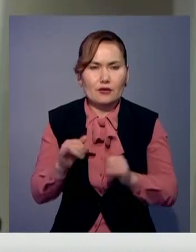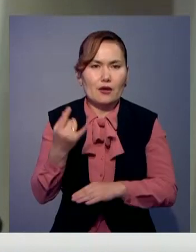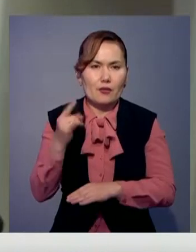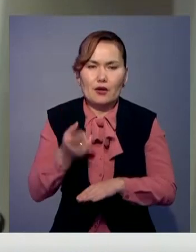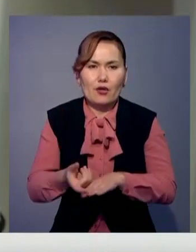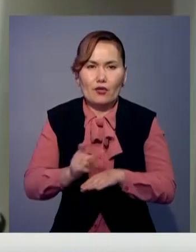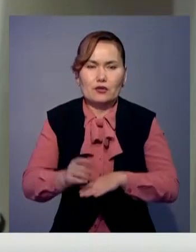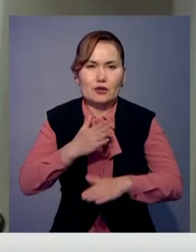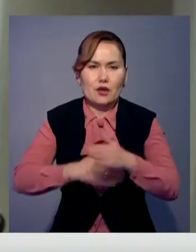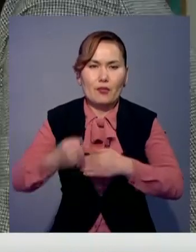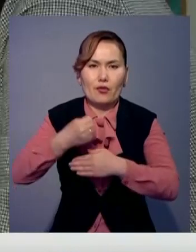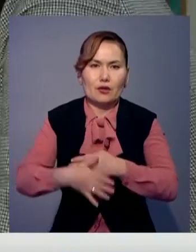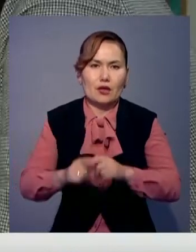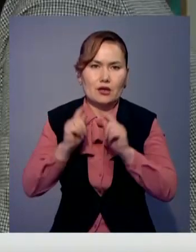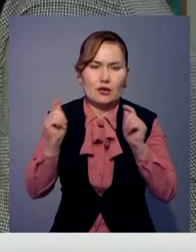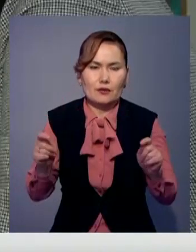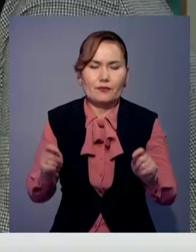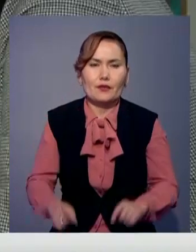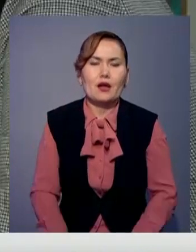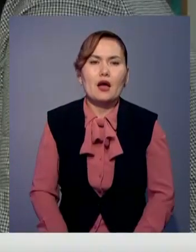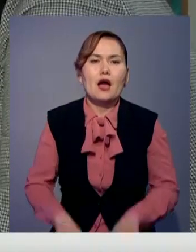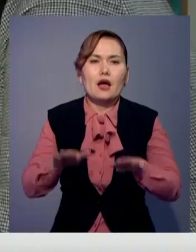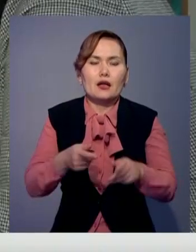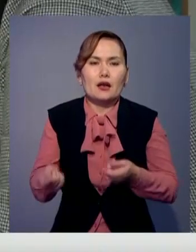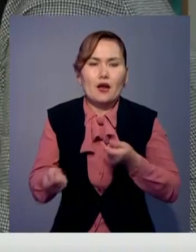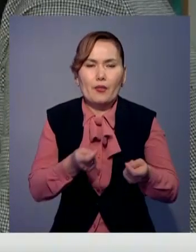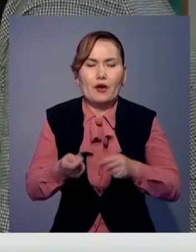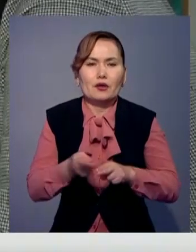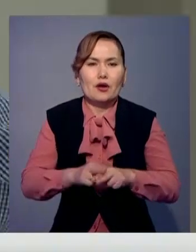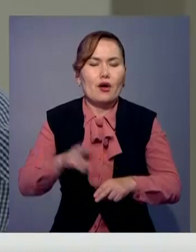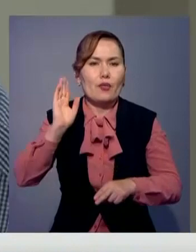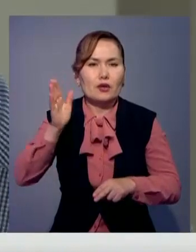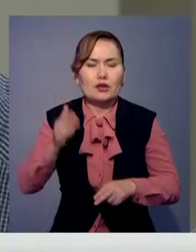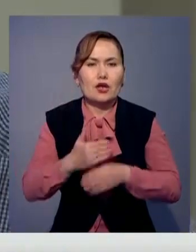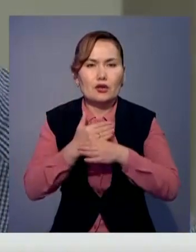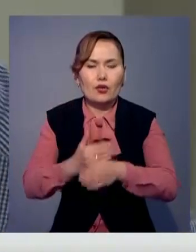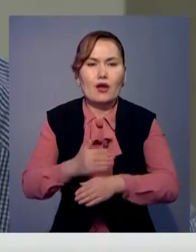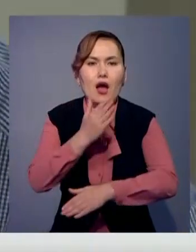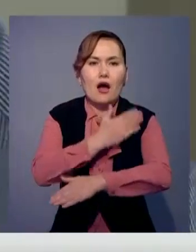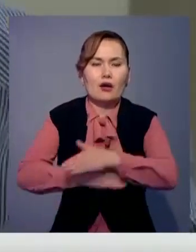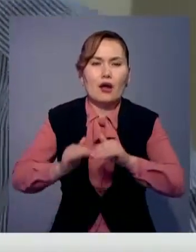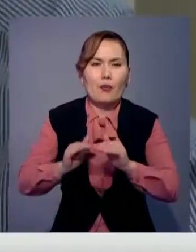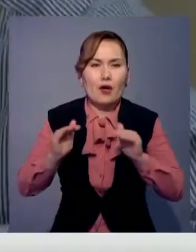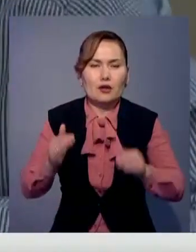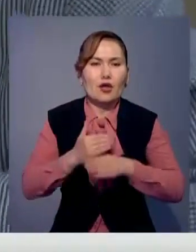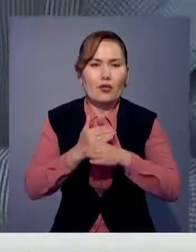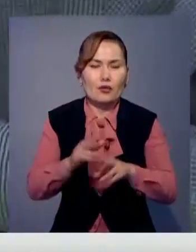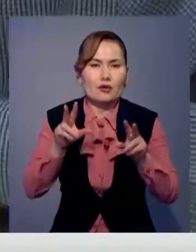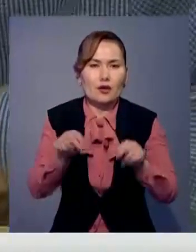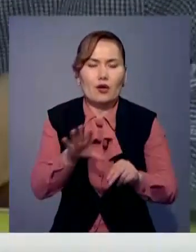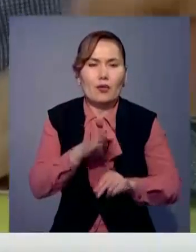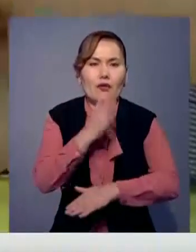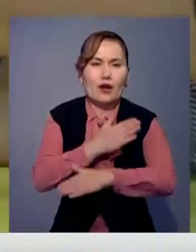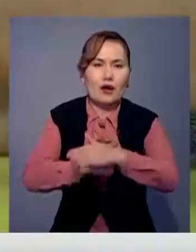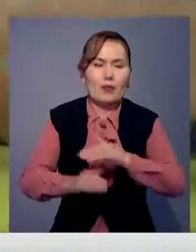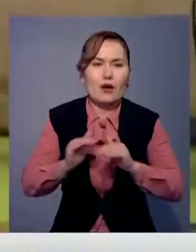орталығымыз. Өте қуаныштымыз. Жергілікті атқарушы билік өкілдері ерекше балаларды барынша қамқорлыққа аламыз деп отыр. Мүмкіндігі